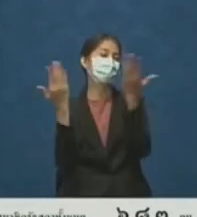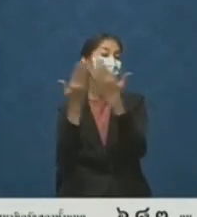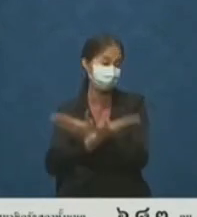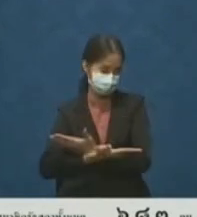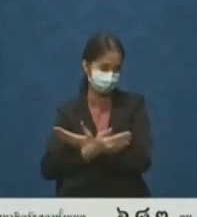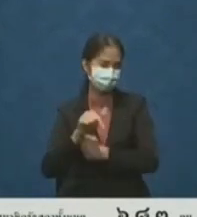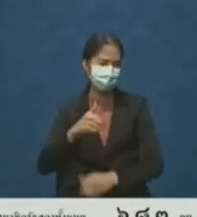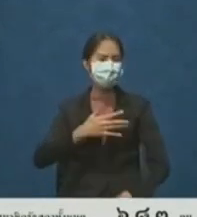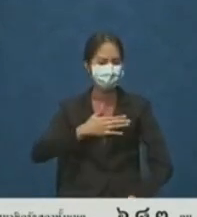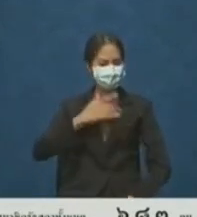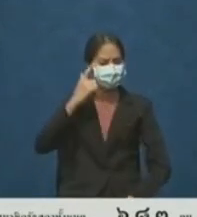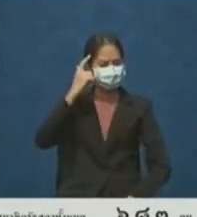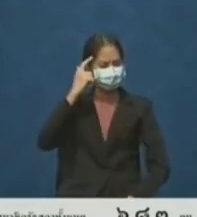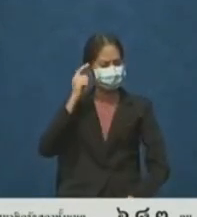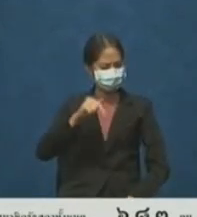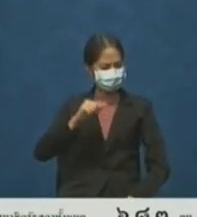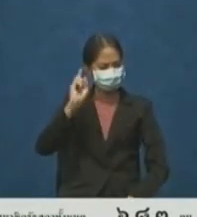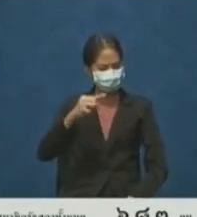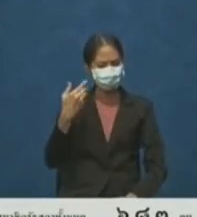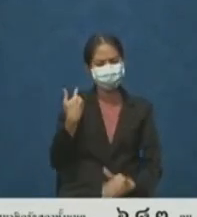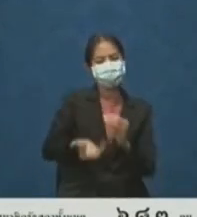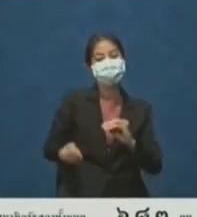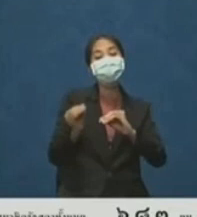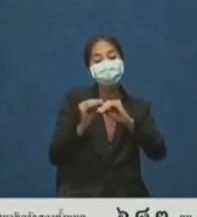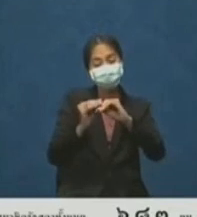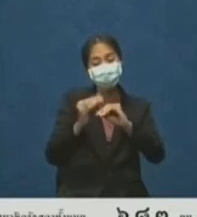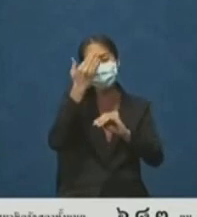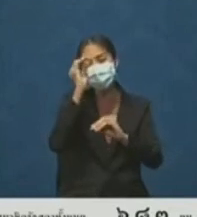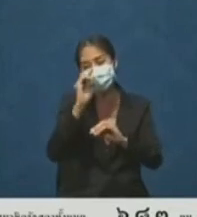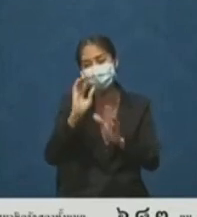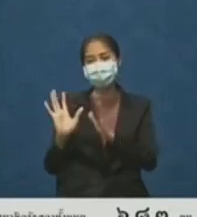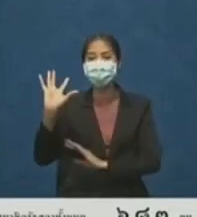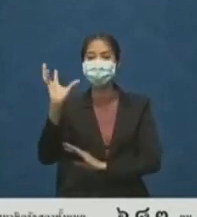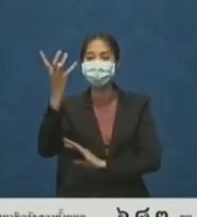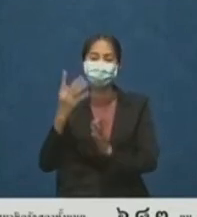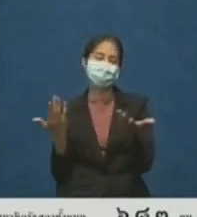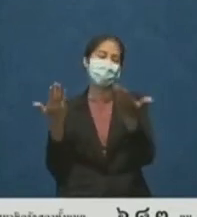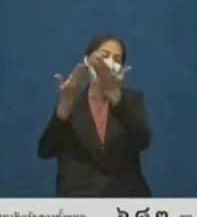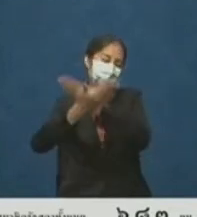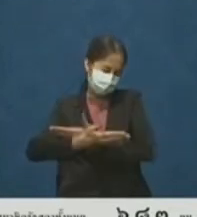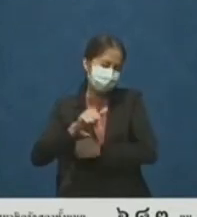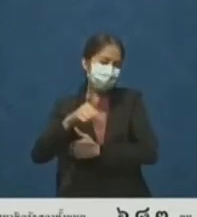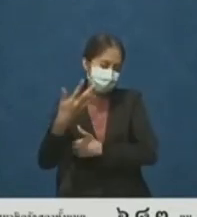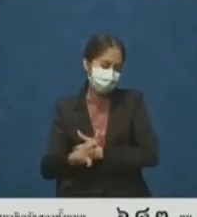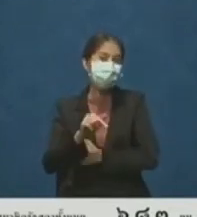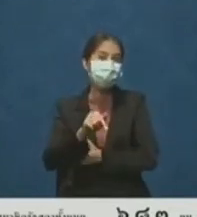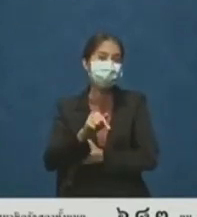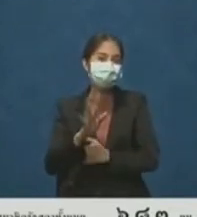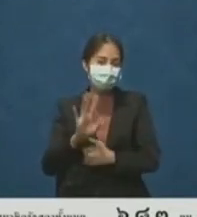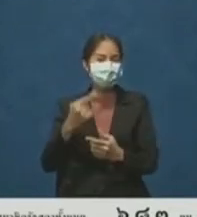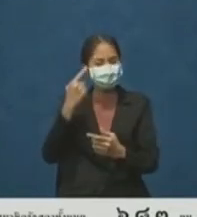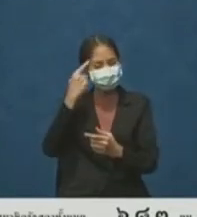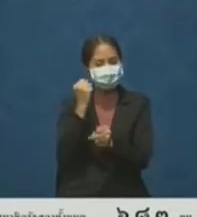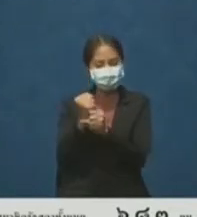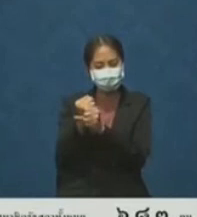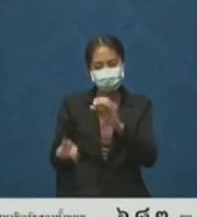ที่คณะรัฐมนตรีได้เขียนมานั้นอาจจะต้องมีการต่อยอดจากโลกที่มันเปลี่ยนที่ผมเล่าให้ฟังเมื่อเช้าแล้วก็เราก็ถกกันใช้เวลาเป็นวันเลยนะ